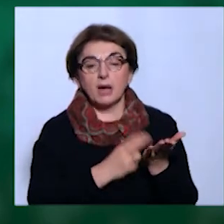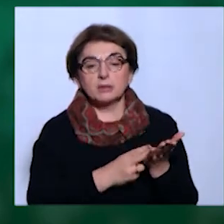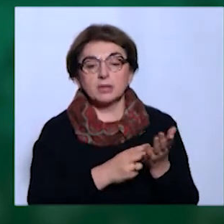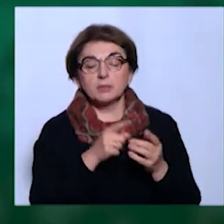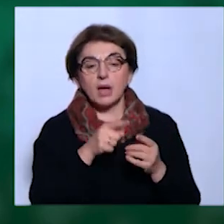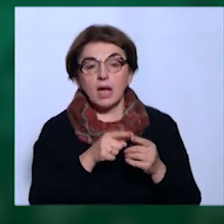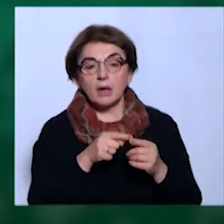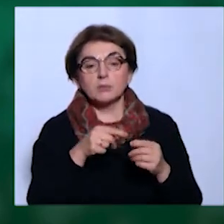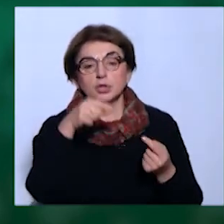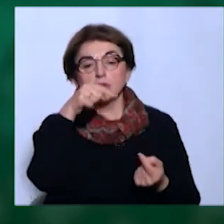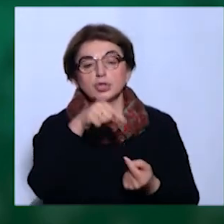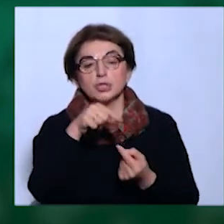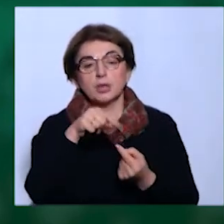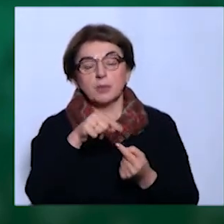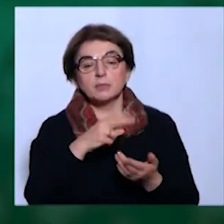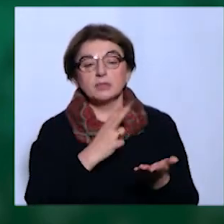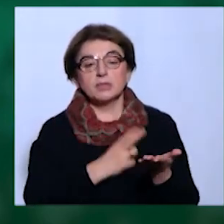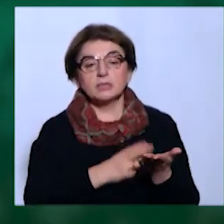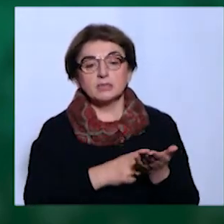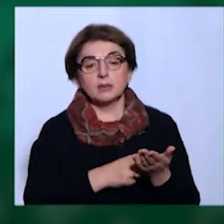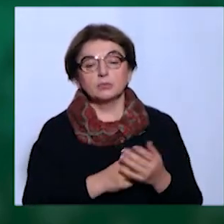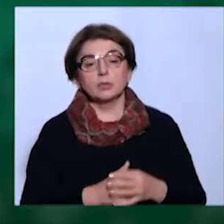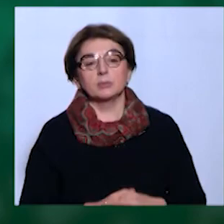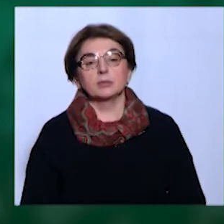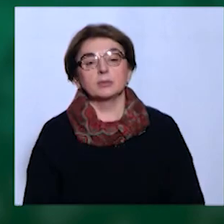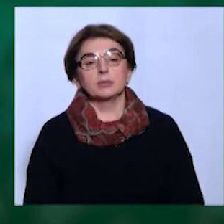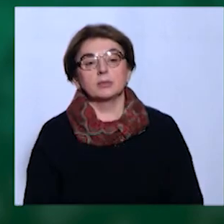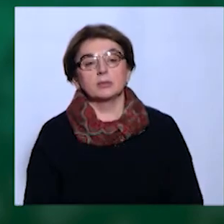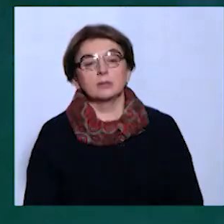ამ დებულებების დასასაბუთებლად.